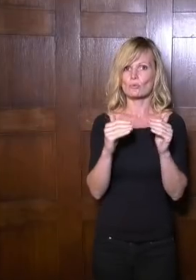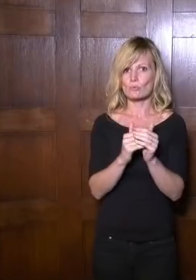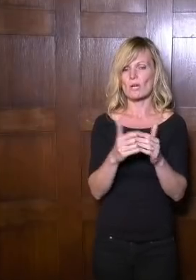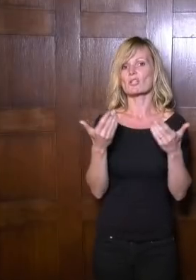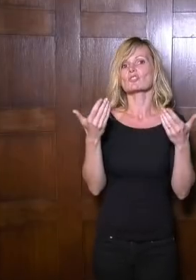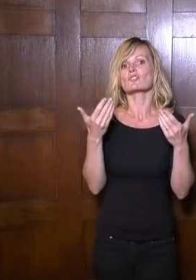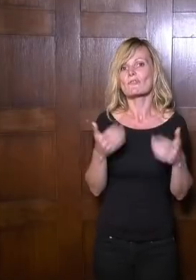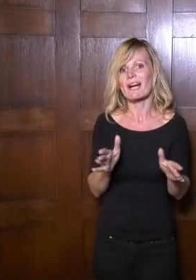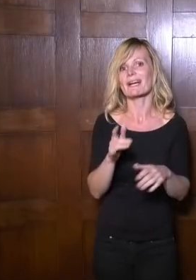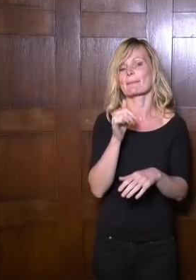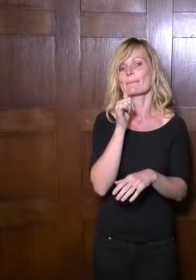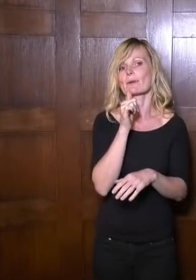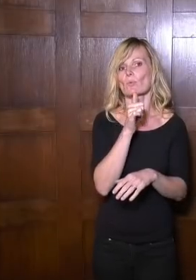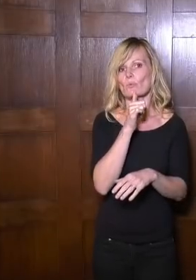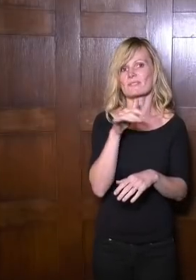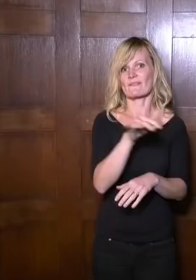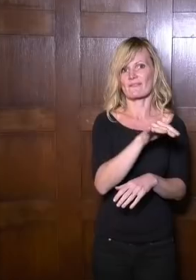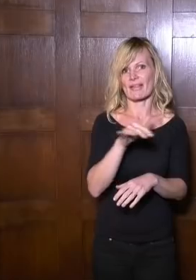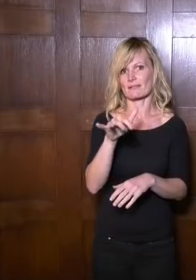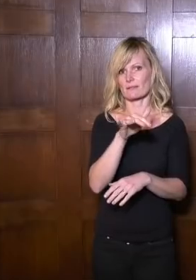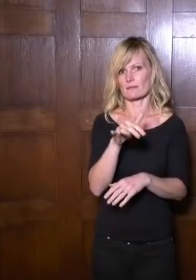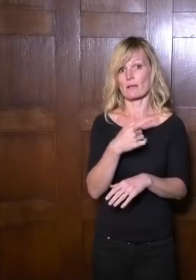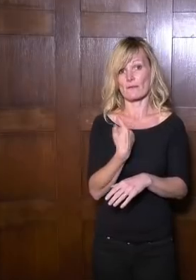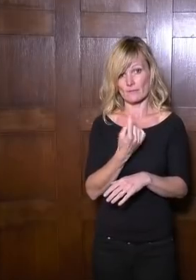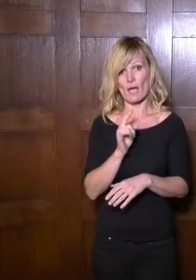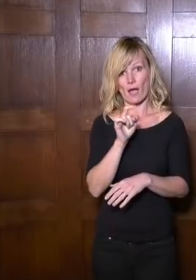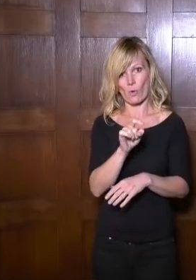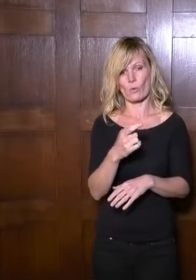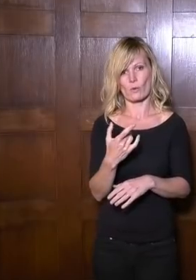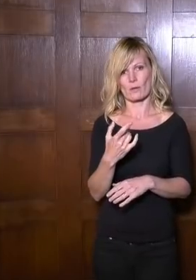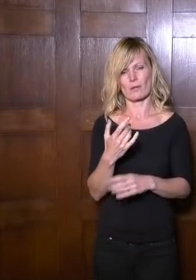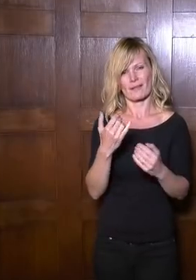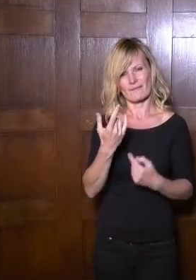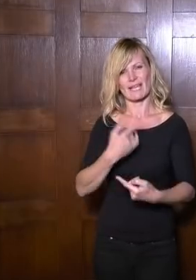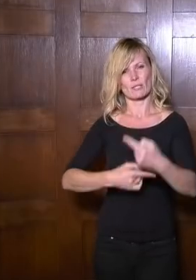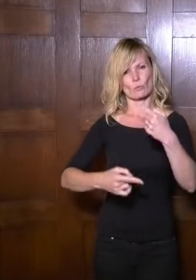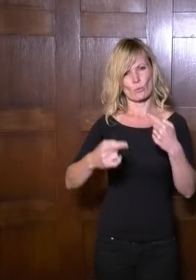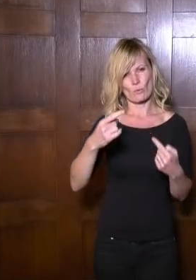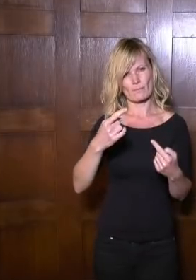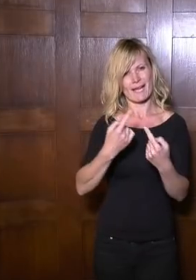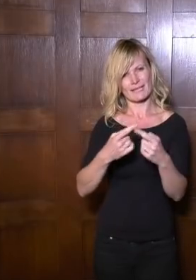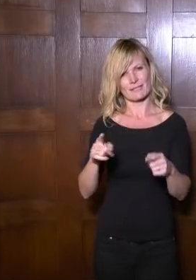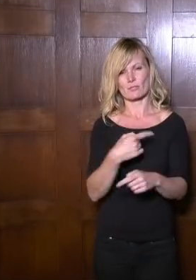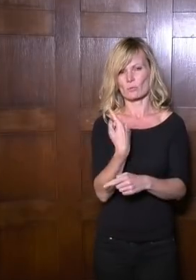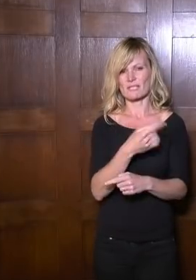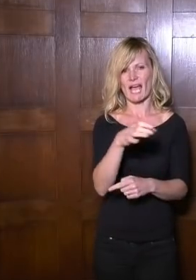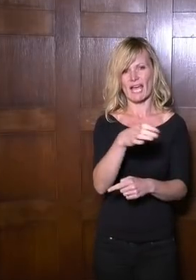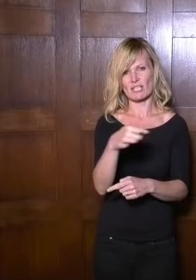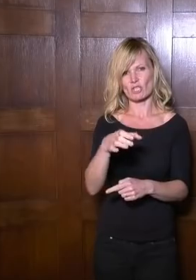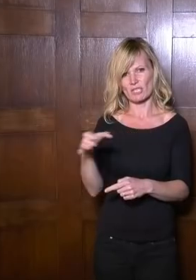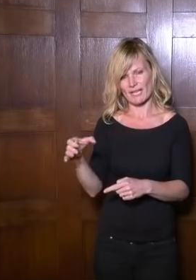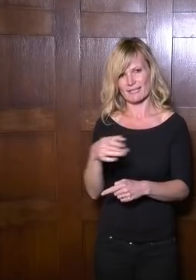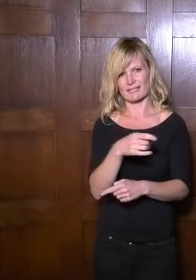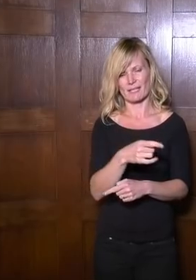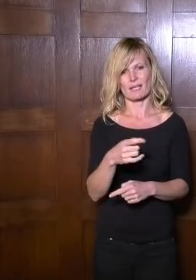mal, Berufsfelder, wie auch wir es sind, vielleicht umdrehen könnte und unsere Angestellten von Beginn an 90 haben und